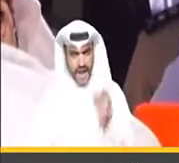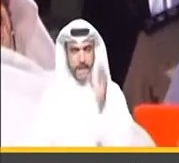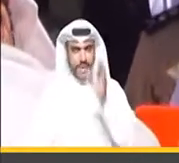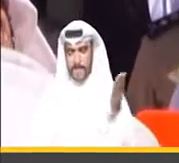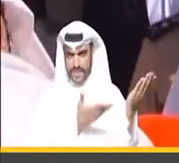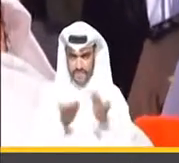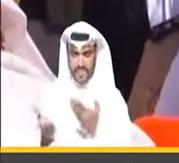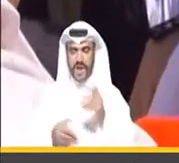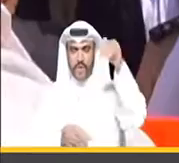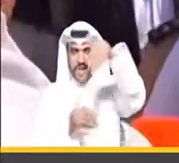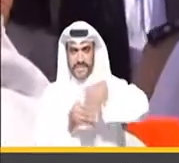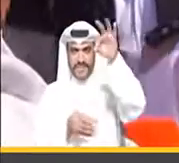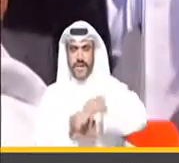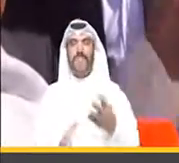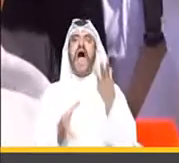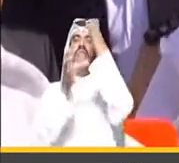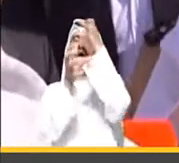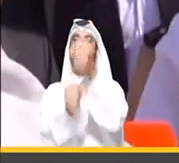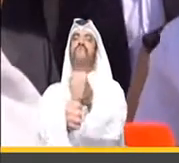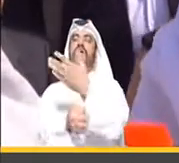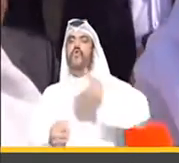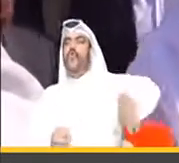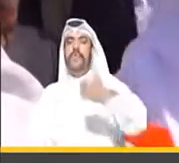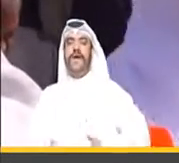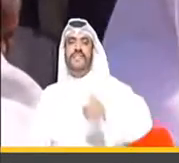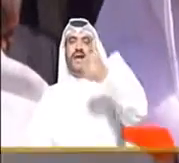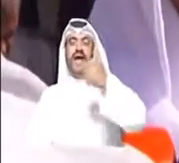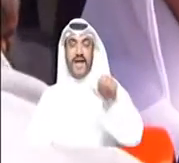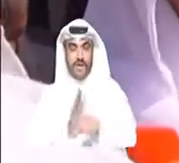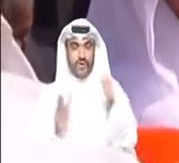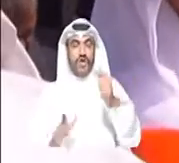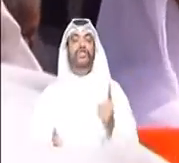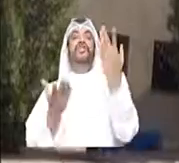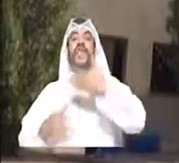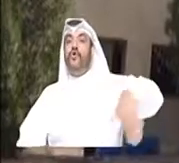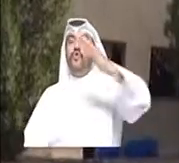الجميع وربنا إن شاء الله يوفق الجميع، ومثل ما قلت في البداية الكل ناجح.